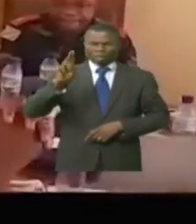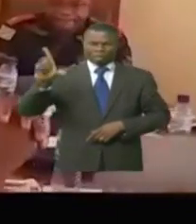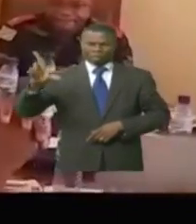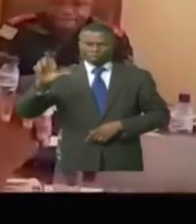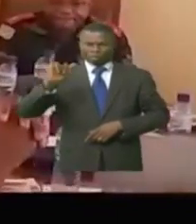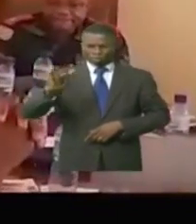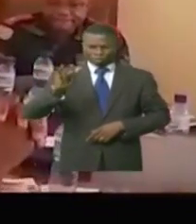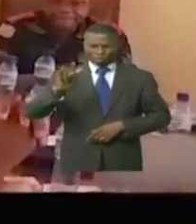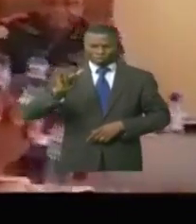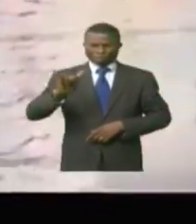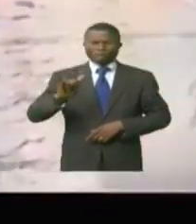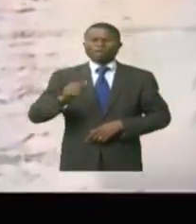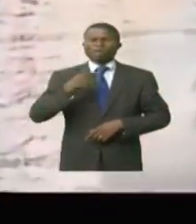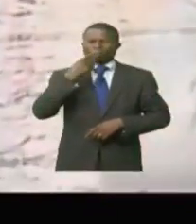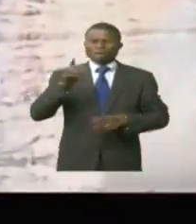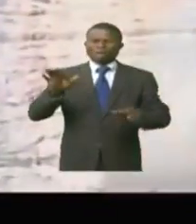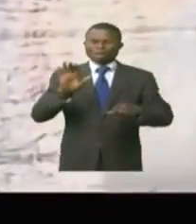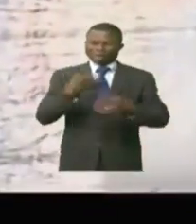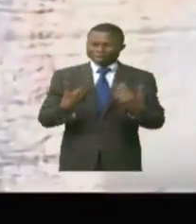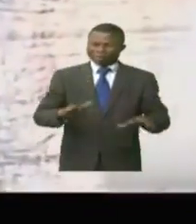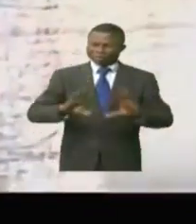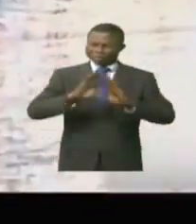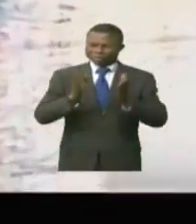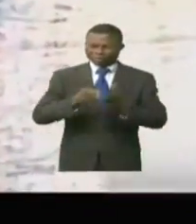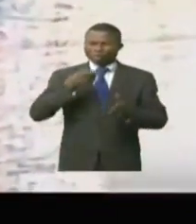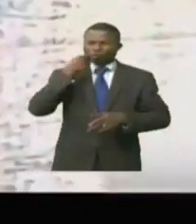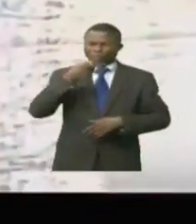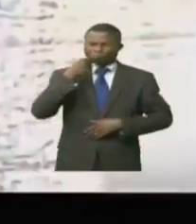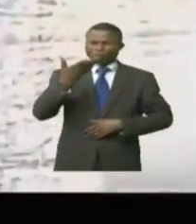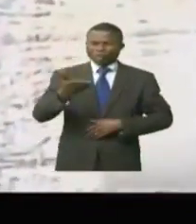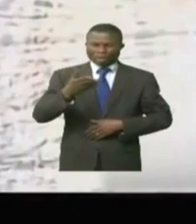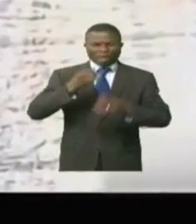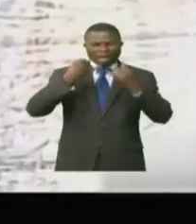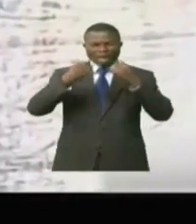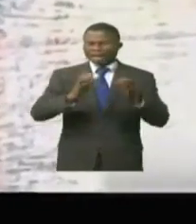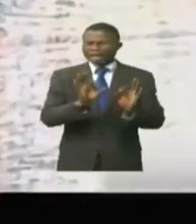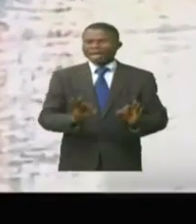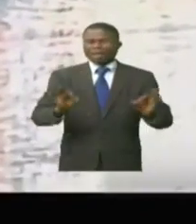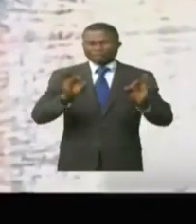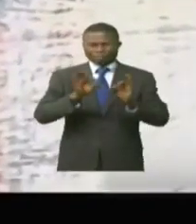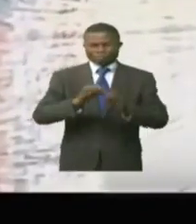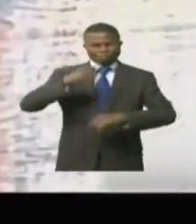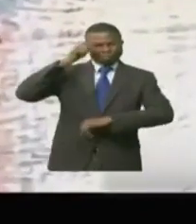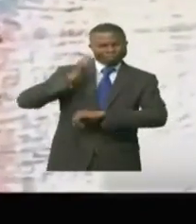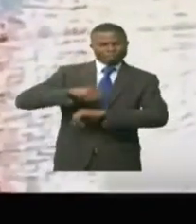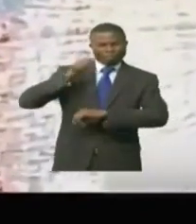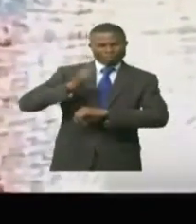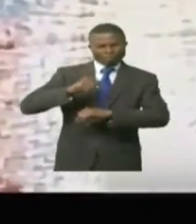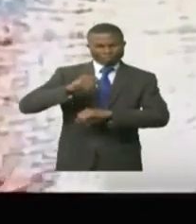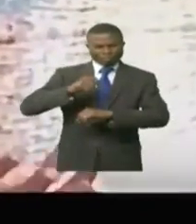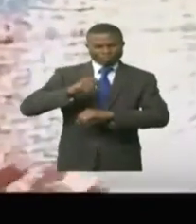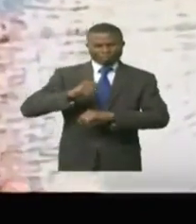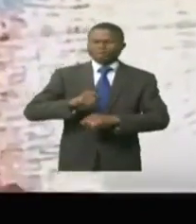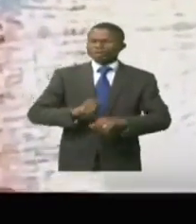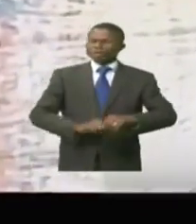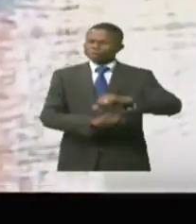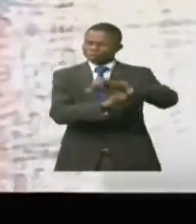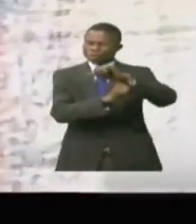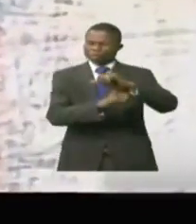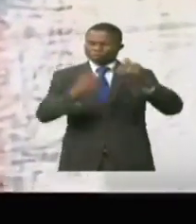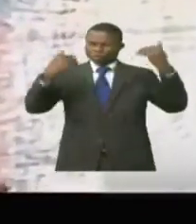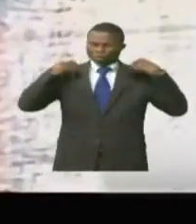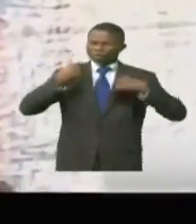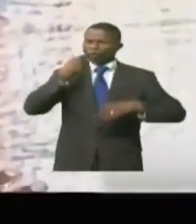garnison, a bouclé la série de toutes ces interventions et des renseignements très enrichis. La justice étant le bras droit du